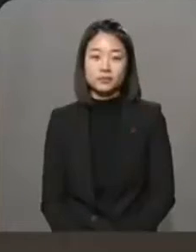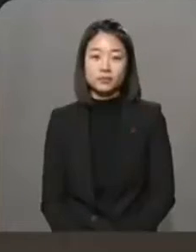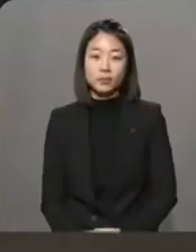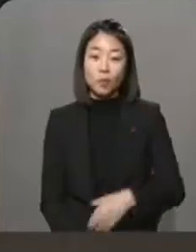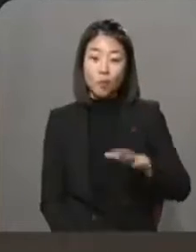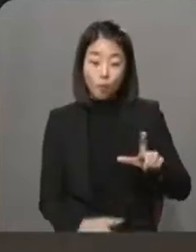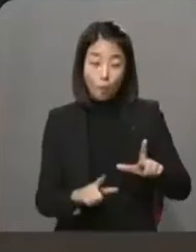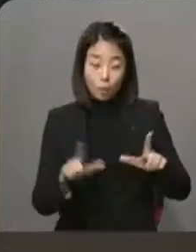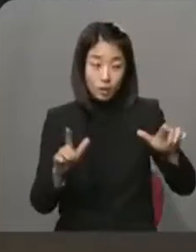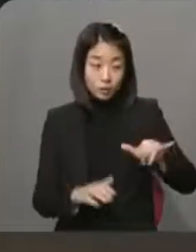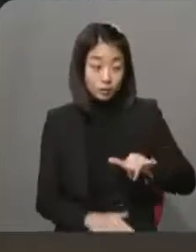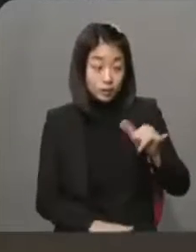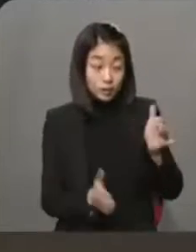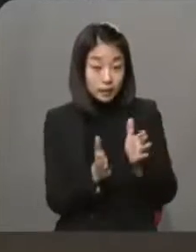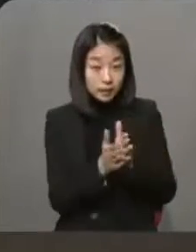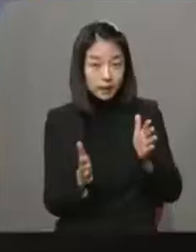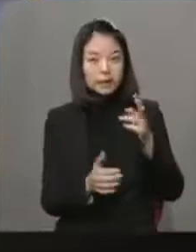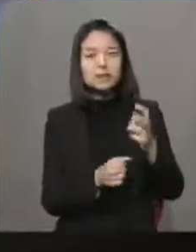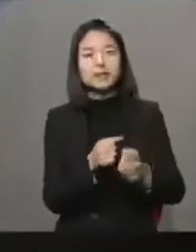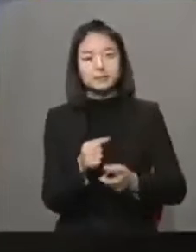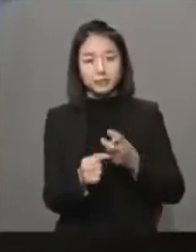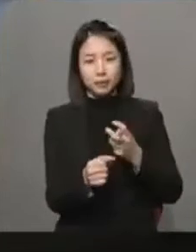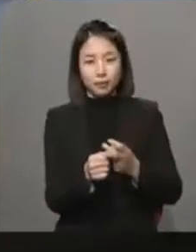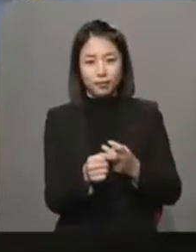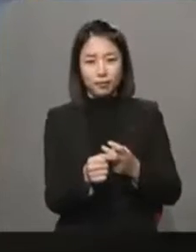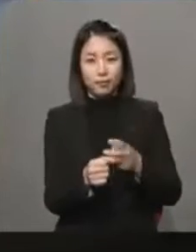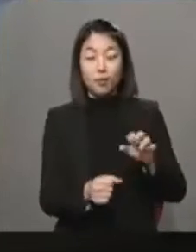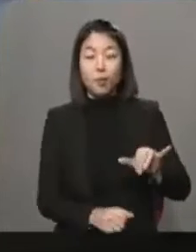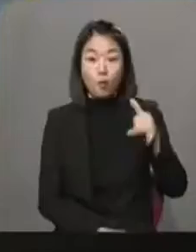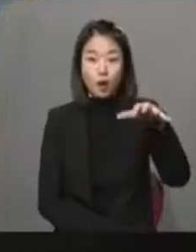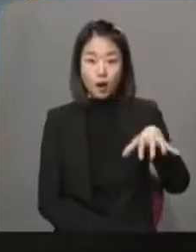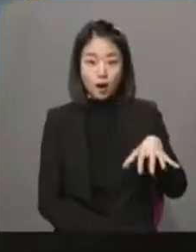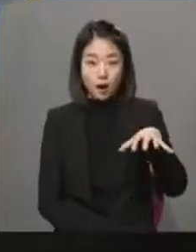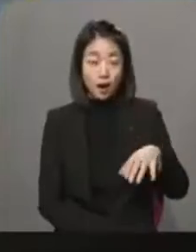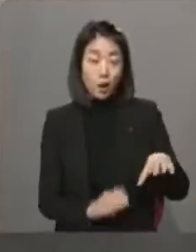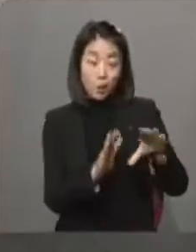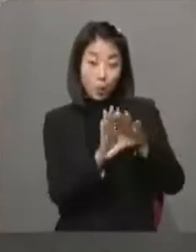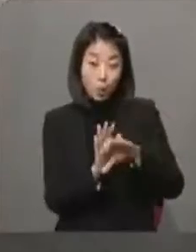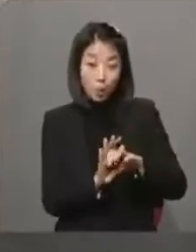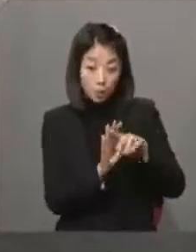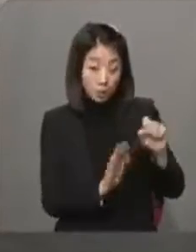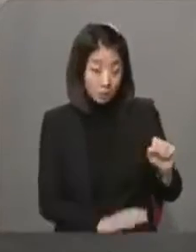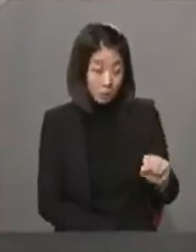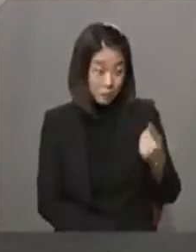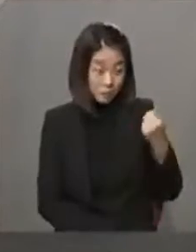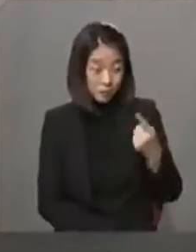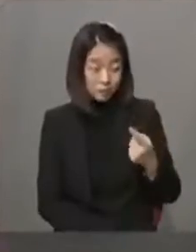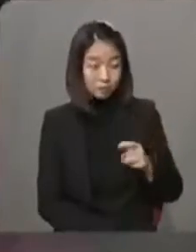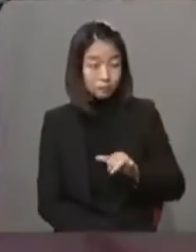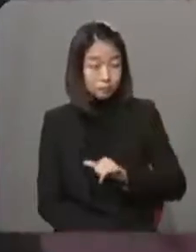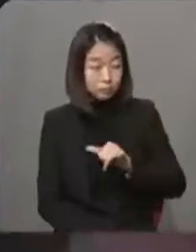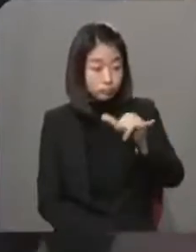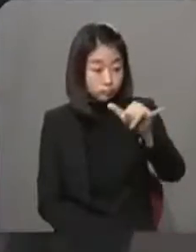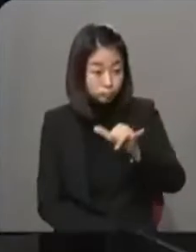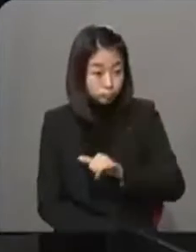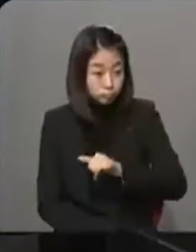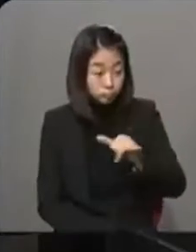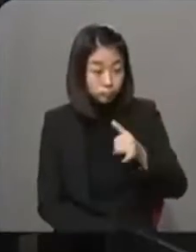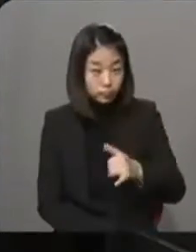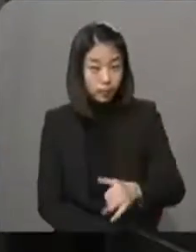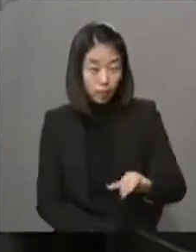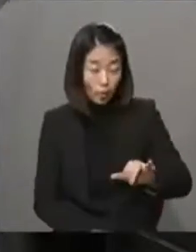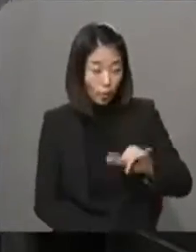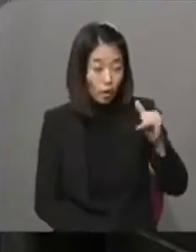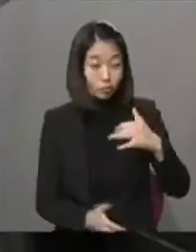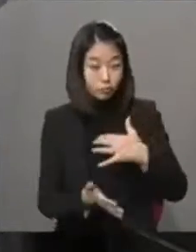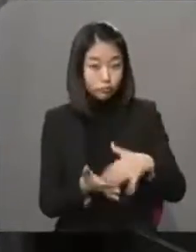올해로 개항 20년을 맞은 양양국제공항 입니다 코로나 192 후 국내선 여객기 탑승객 증가로 공항